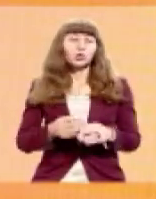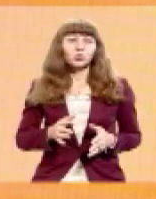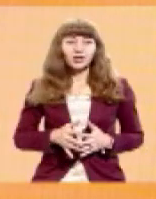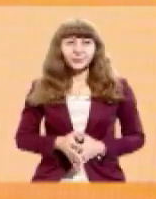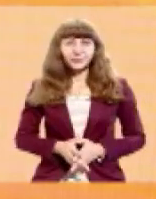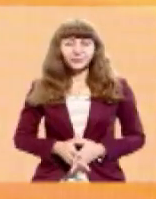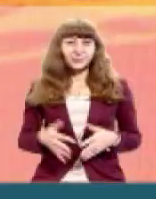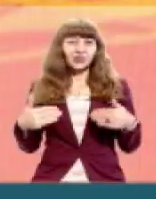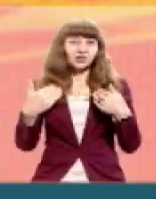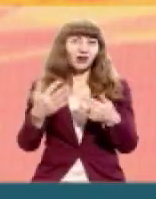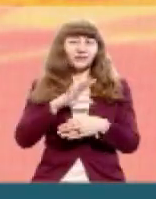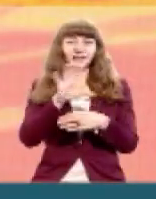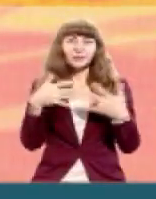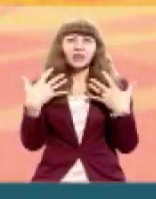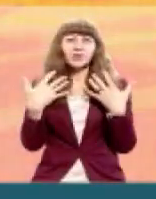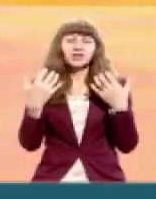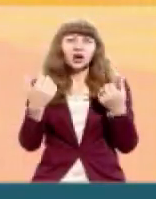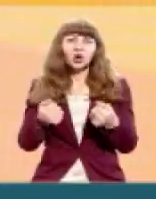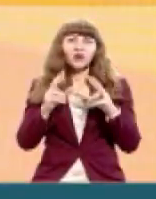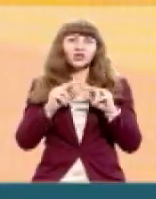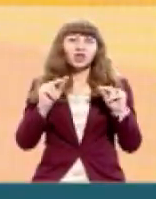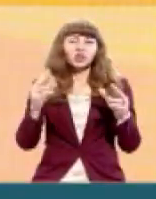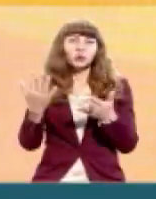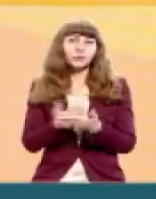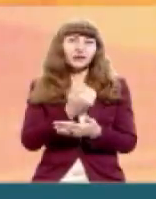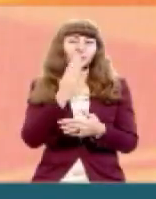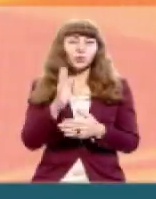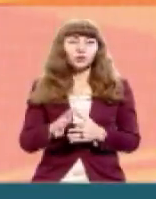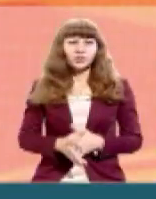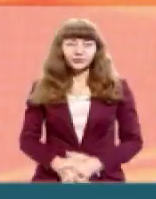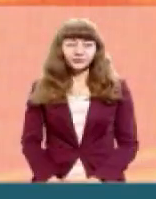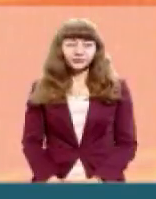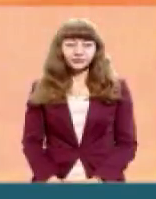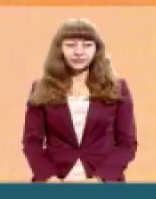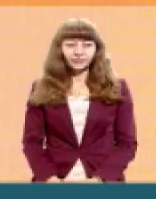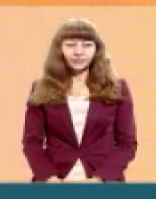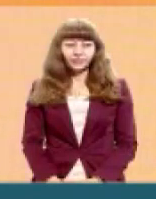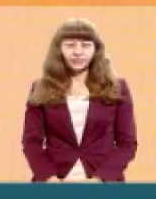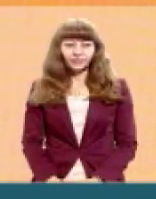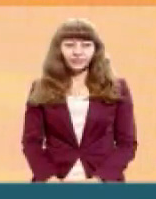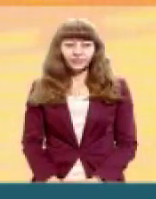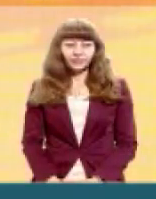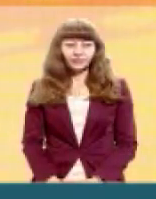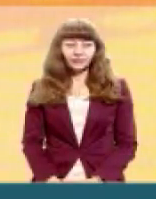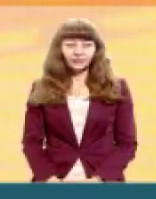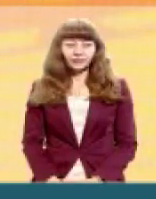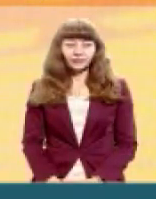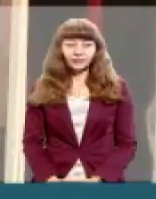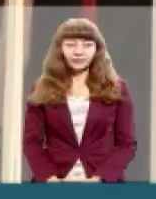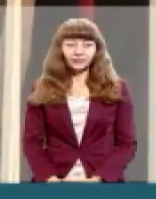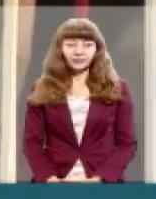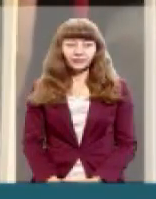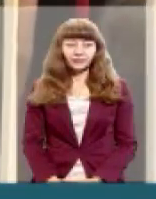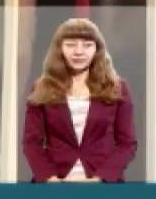тұрғындары, сіздерді басты кәсіби мереке металлургтер күнімен шын жүректен құттықтаймын. Баршаңызға зор денсаулық, бақыт, болашақта